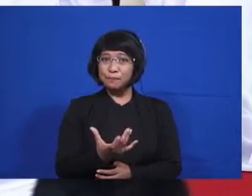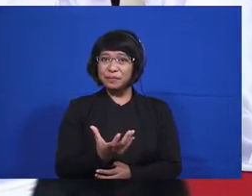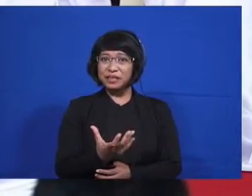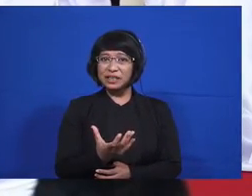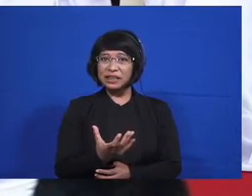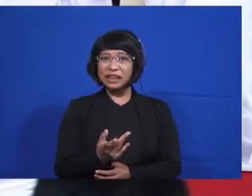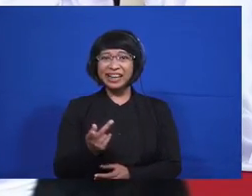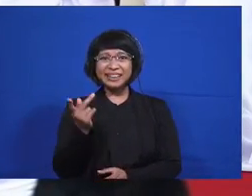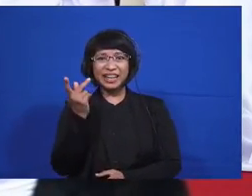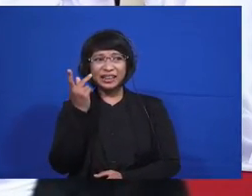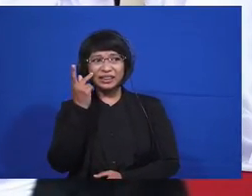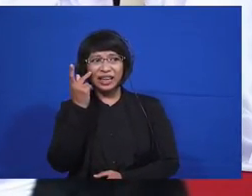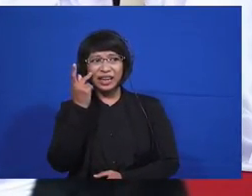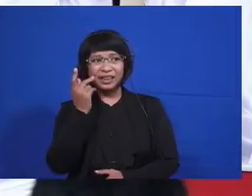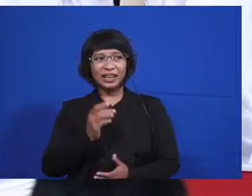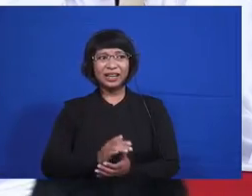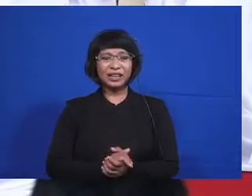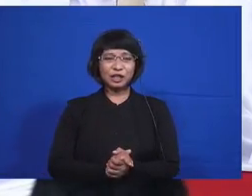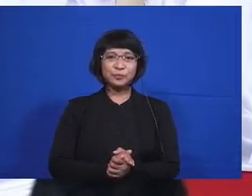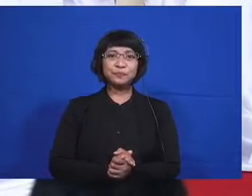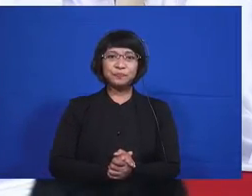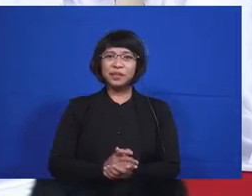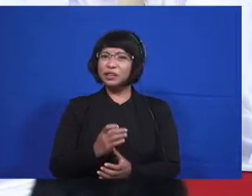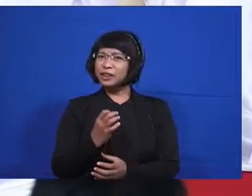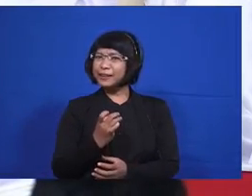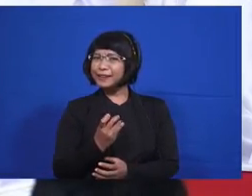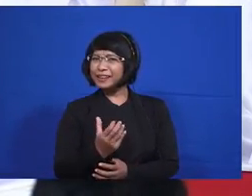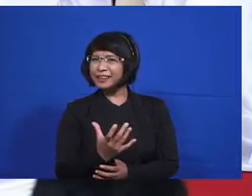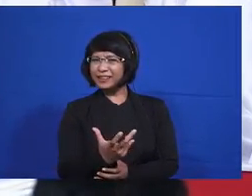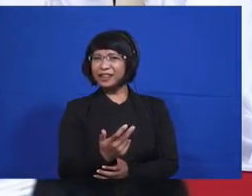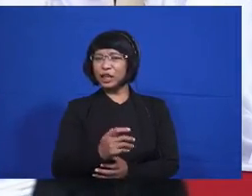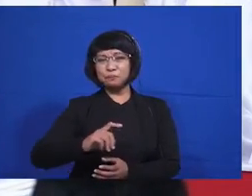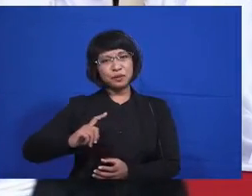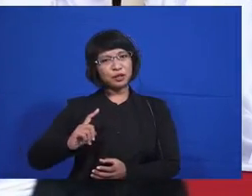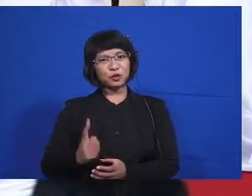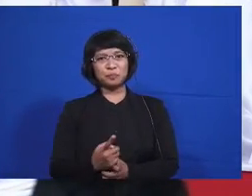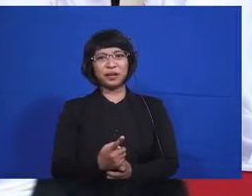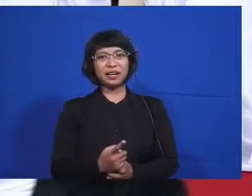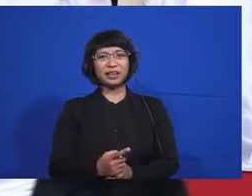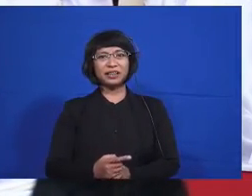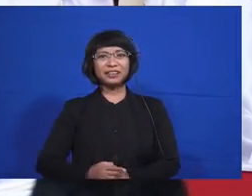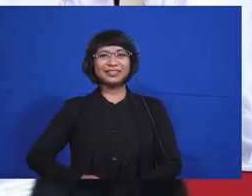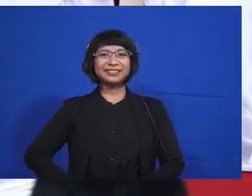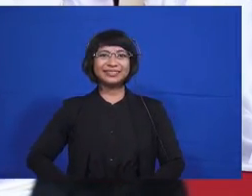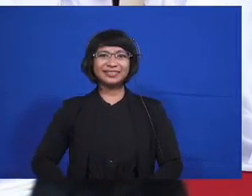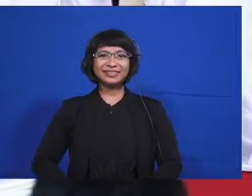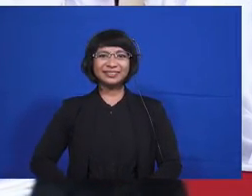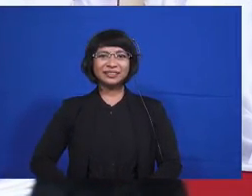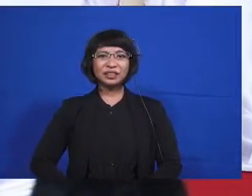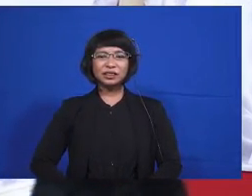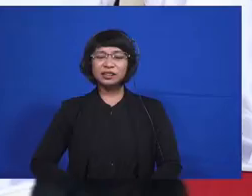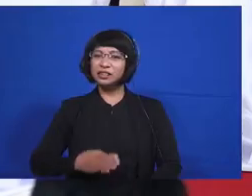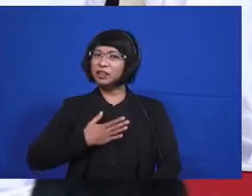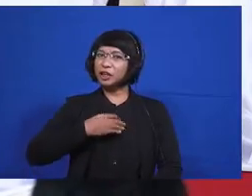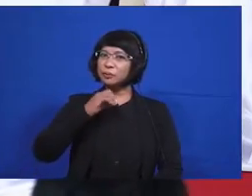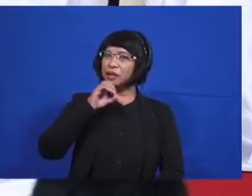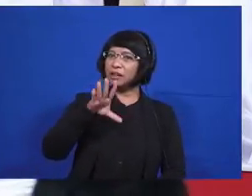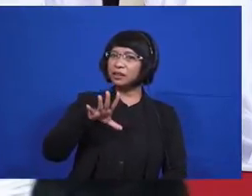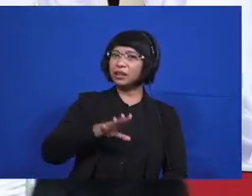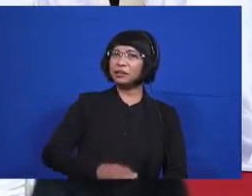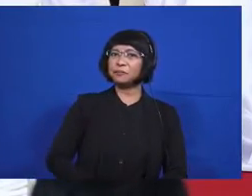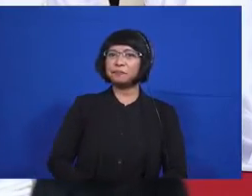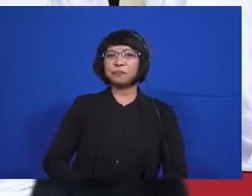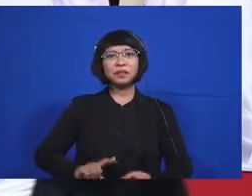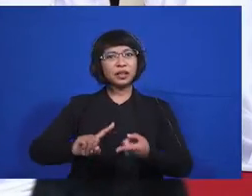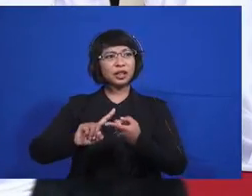ini Tuhan izinkan untuk berkobar. Kemarin Monsenyur bertanya, apa kayak gitu, dan saya mengatakan bahwa kebetulan